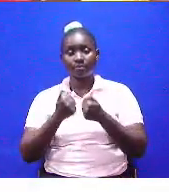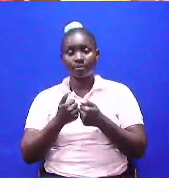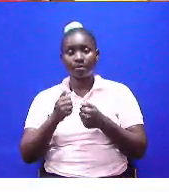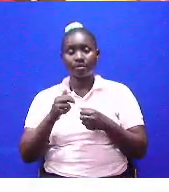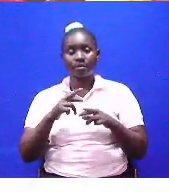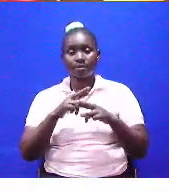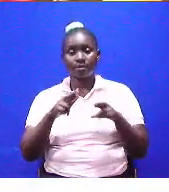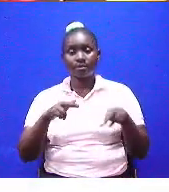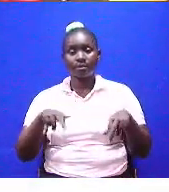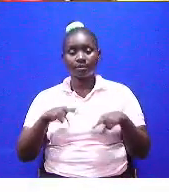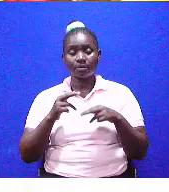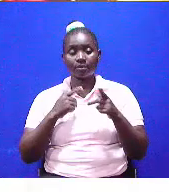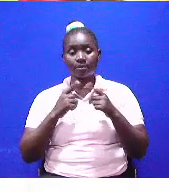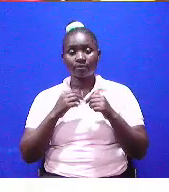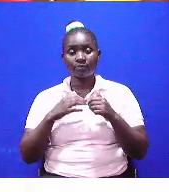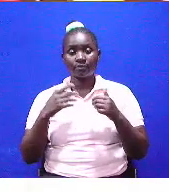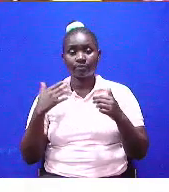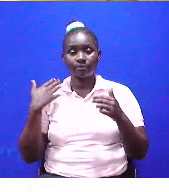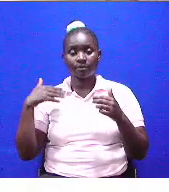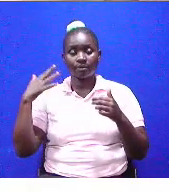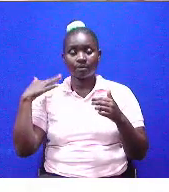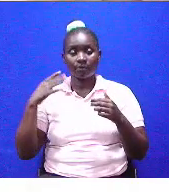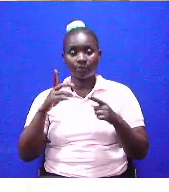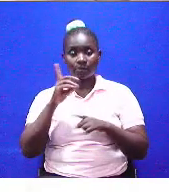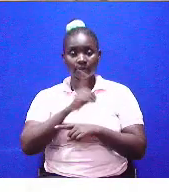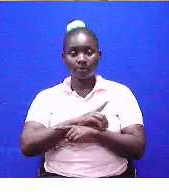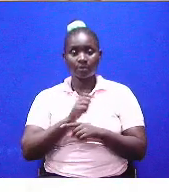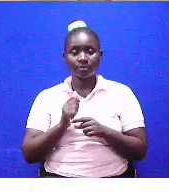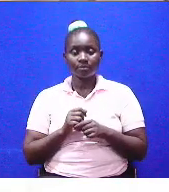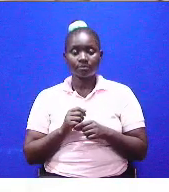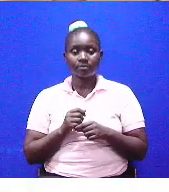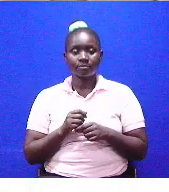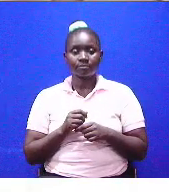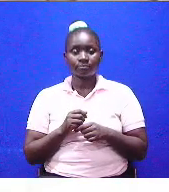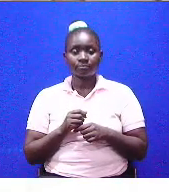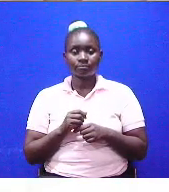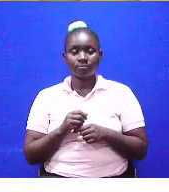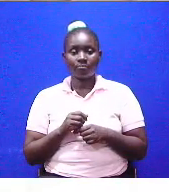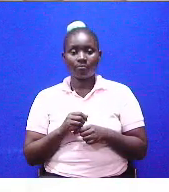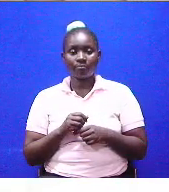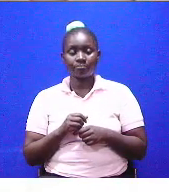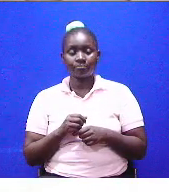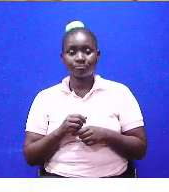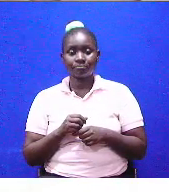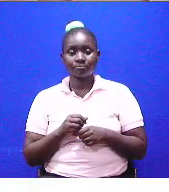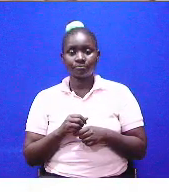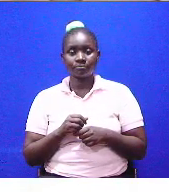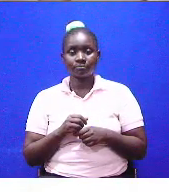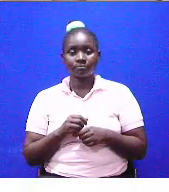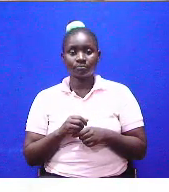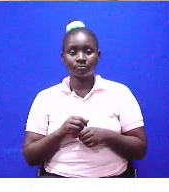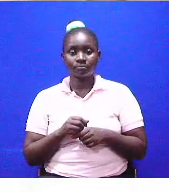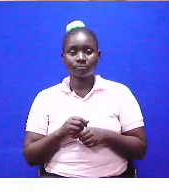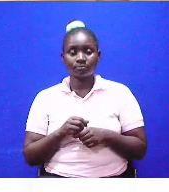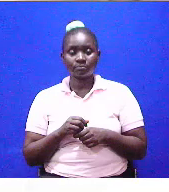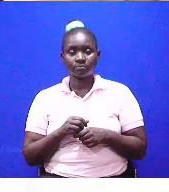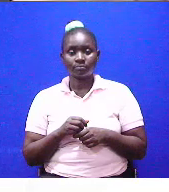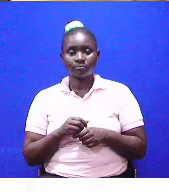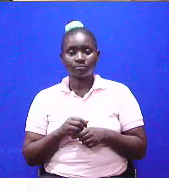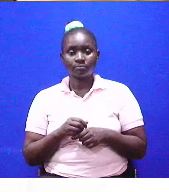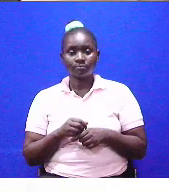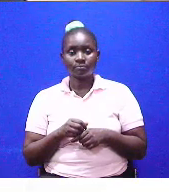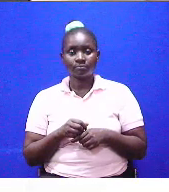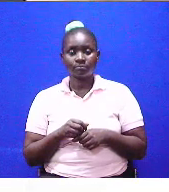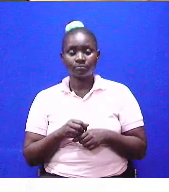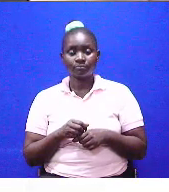orogongorwe asa matukakuru maega. Tumesimama Jehova tukitangaza ya kwamba maraba wewe ndiye mtawara.